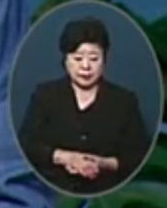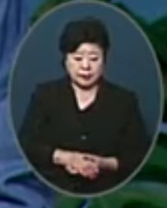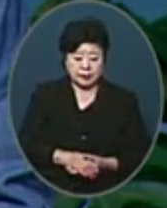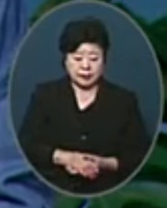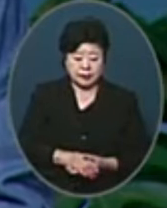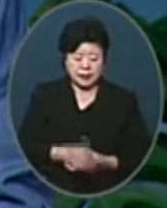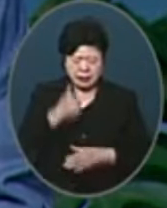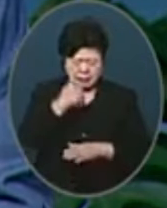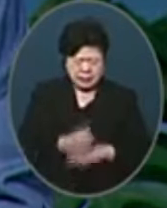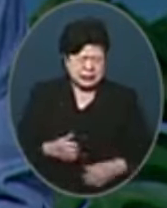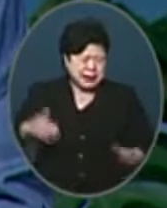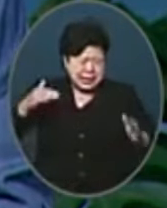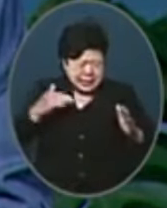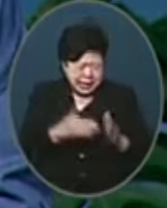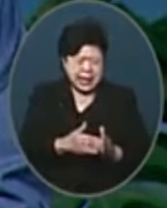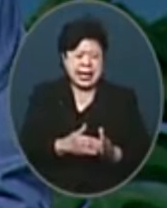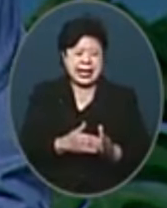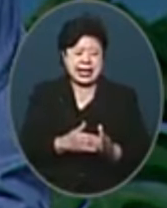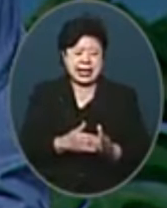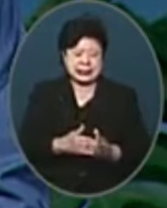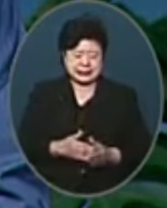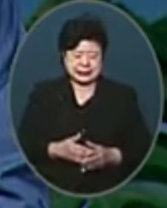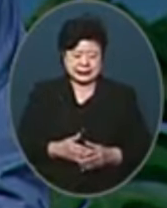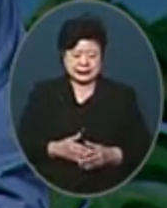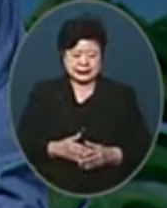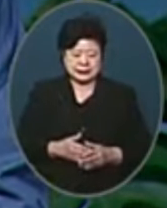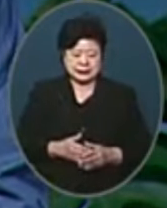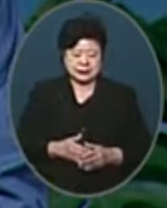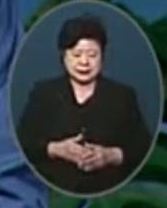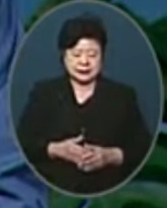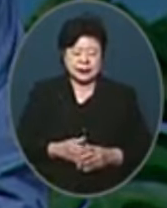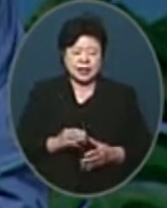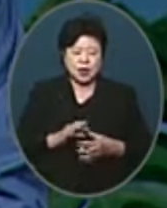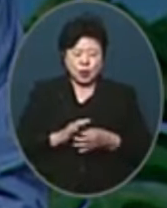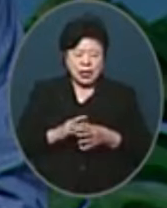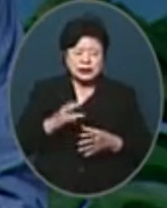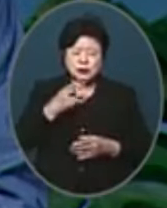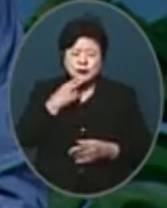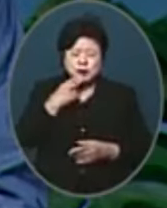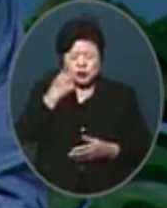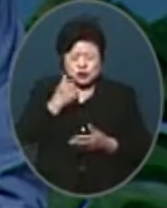결판이 날 때까지 내 무관심에 죄를 회개하고